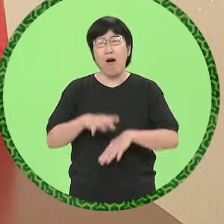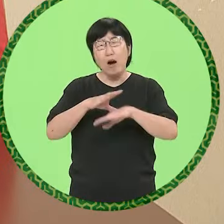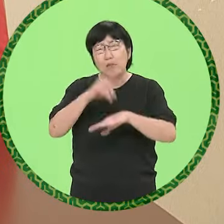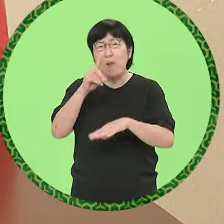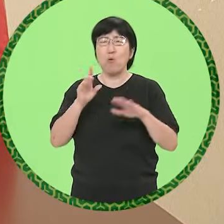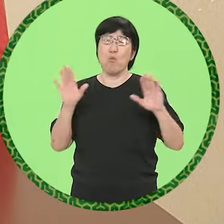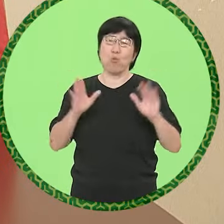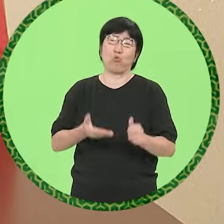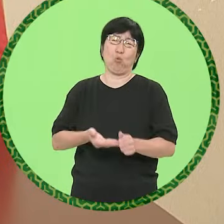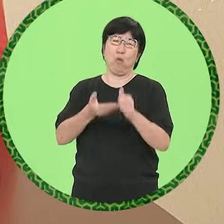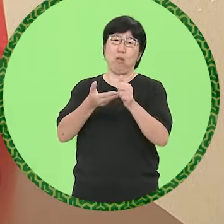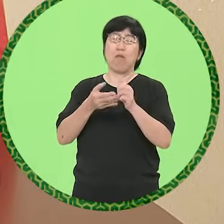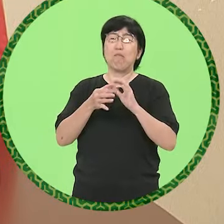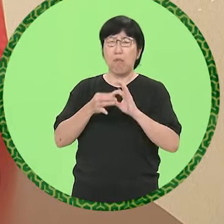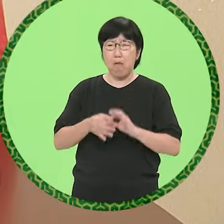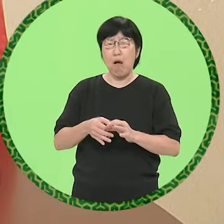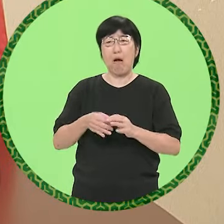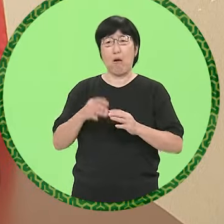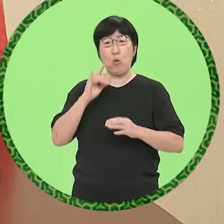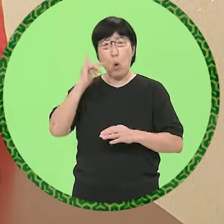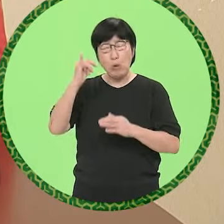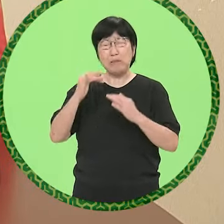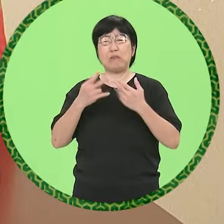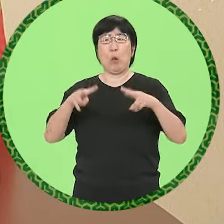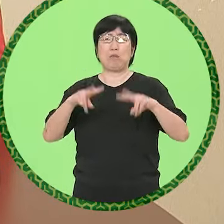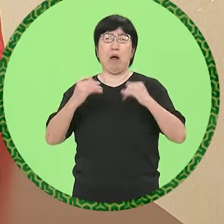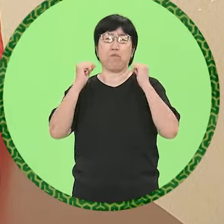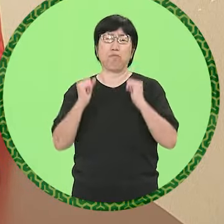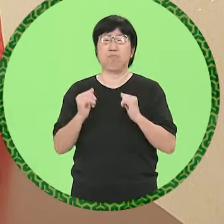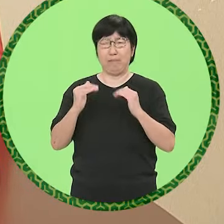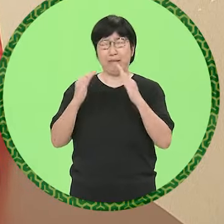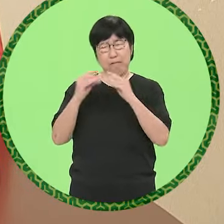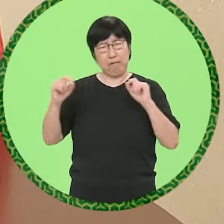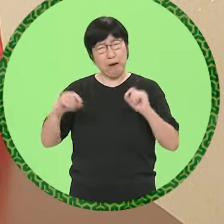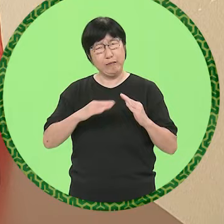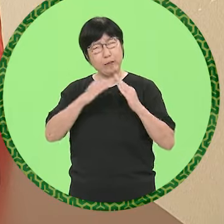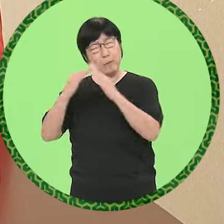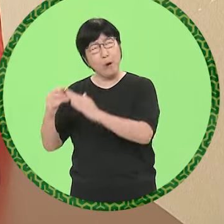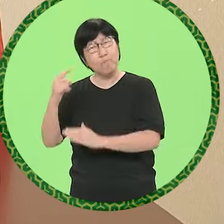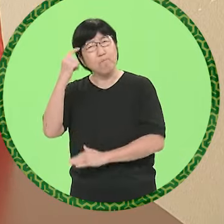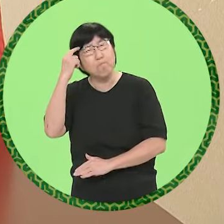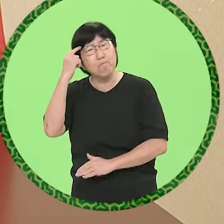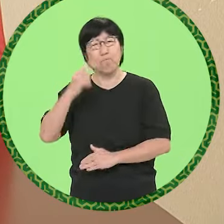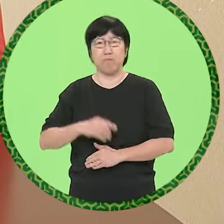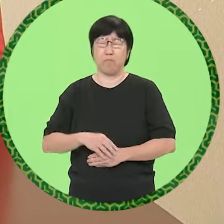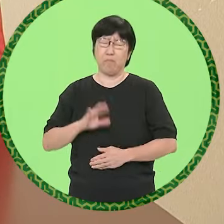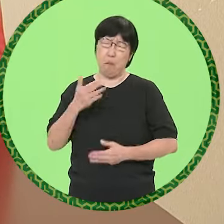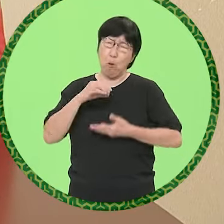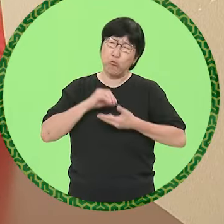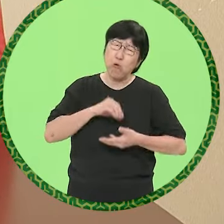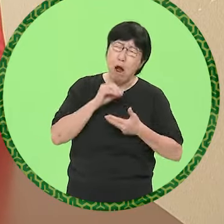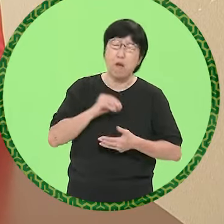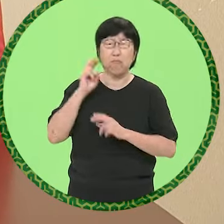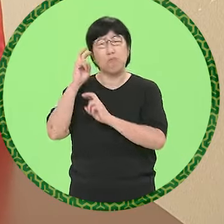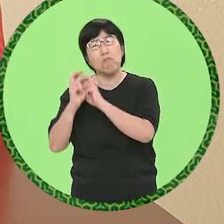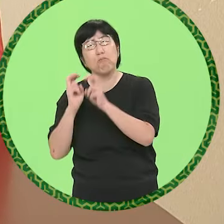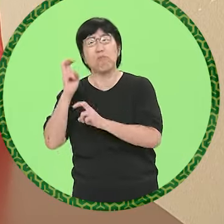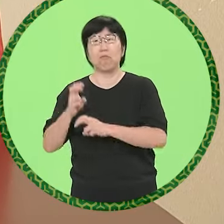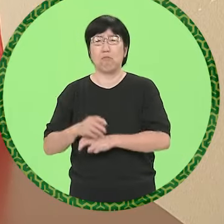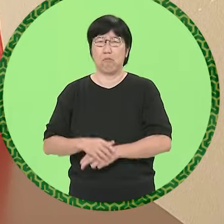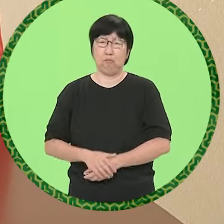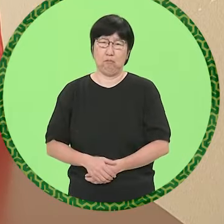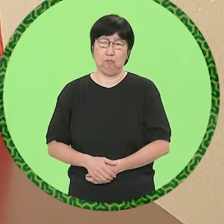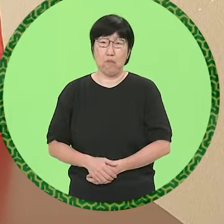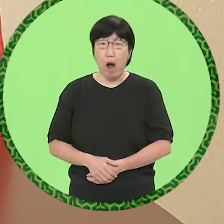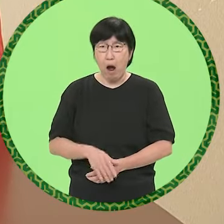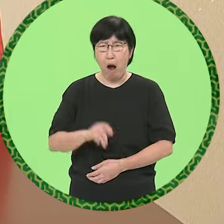めての子育てなので、広島市に住むご両親のそばに引っ越しを考えてるそうなんですが、不安もあって悩んでるみたい